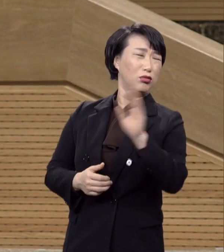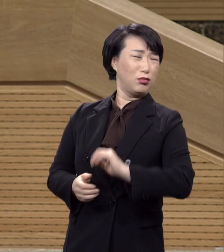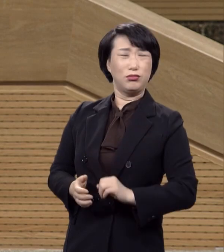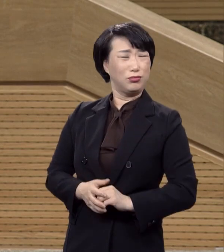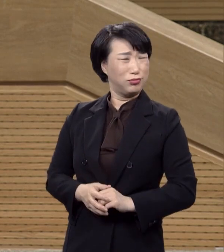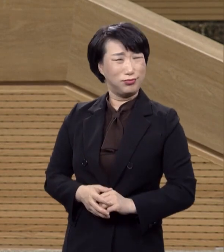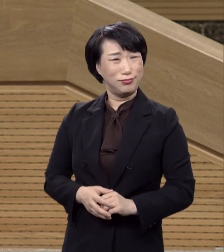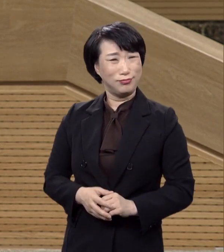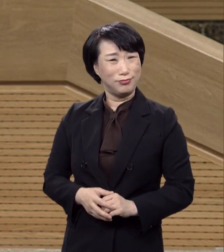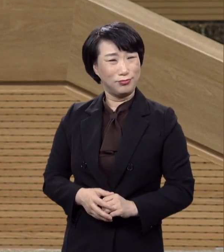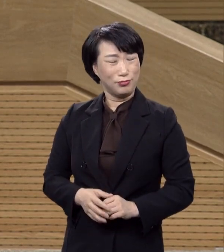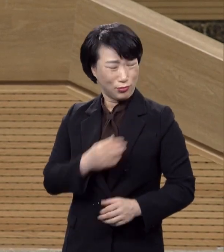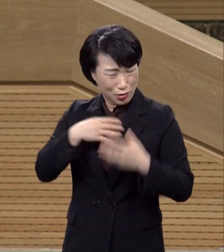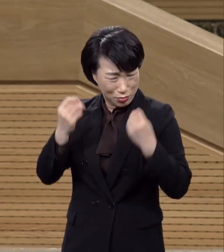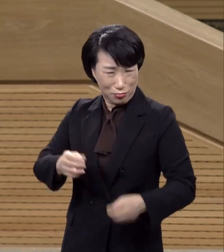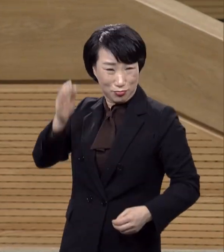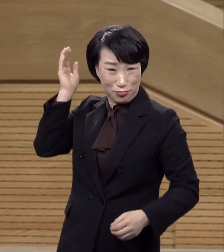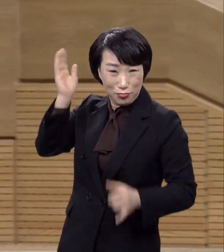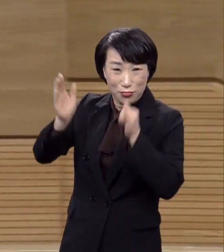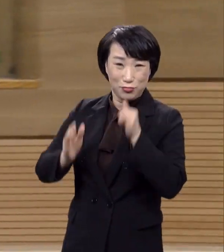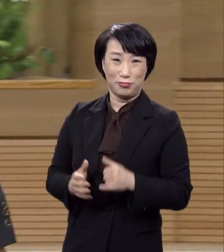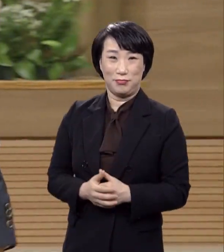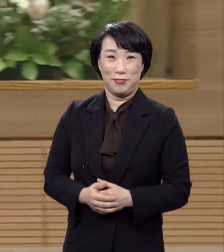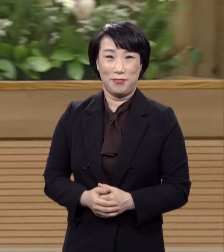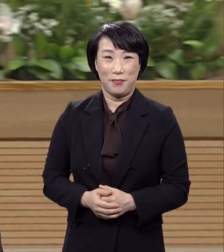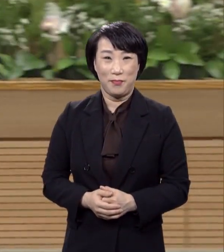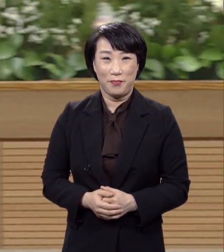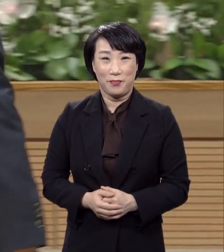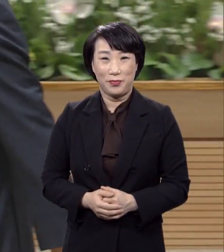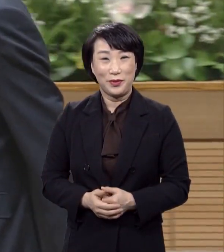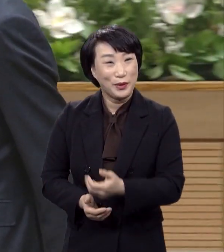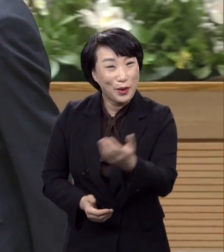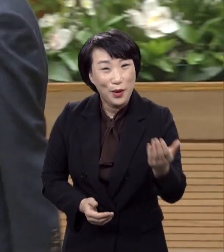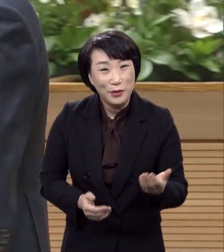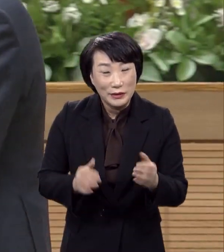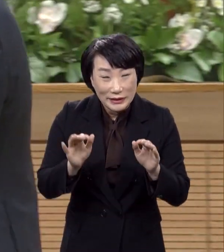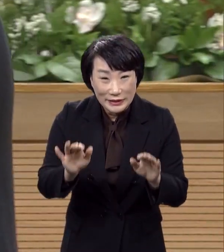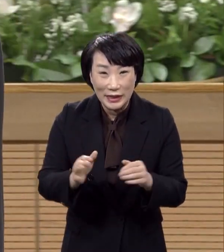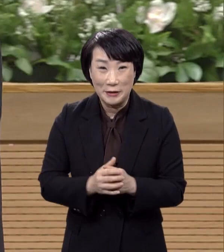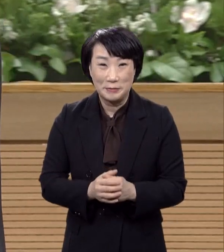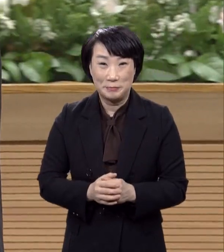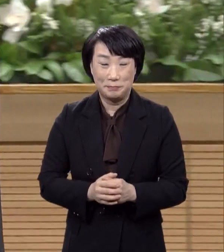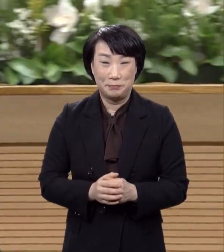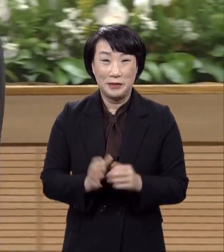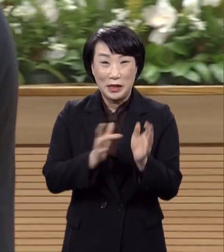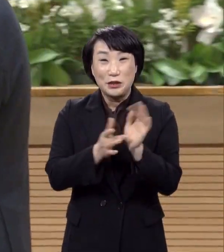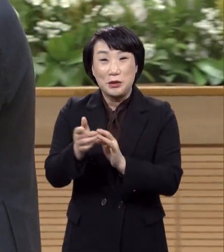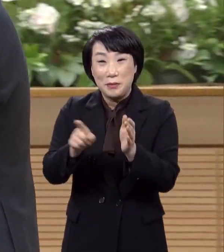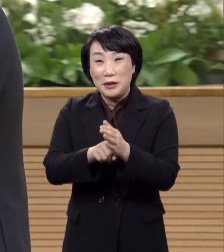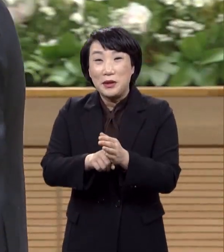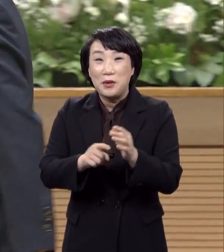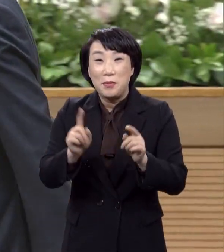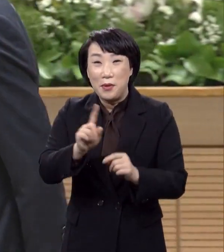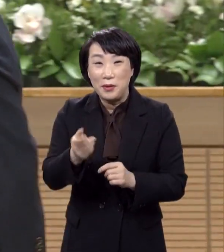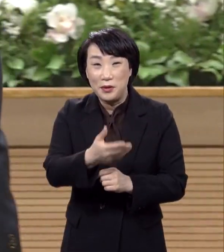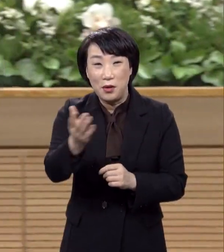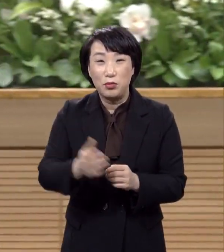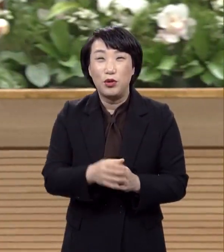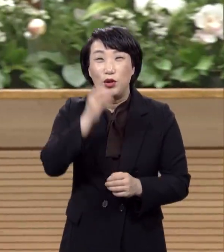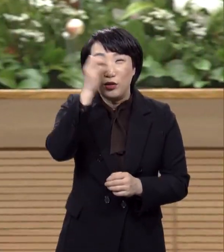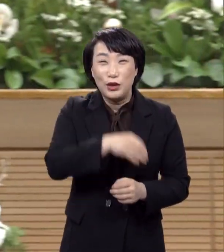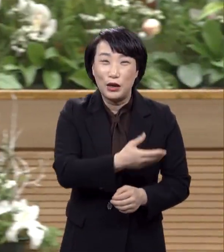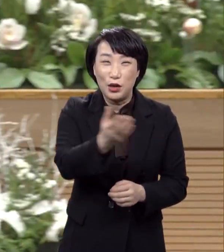수 있겠느냐고 자신 있게 말했다 이 말입니다. 여러분, 그러니까 우리가 예수 믿는 것은